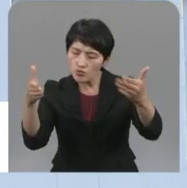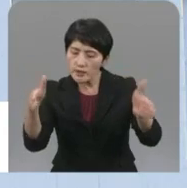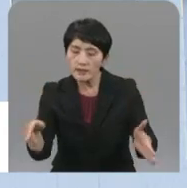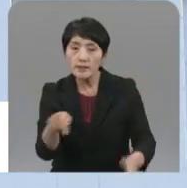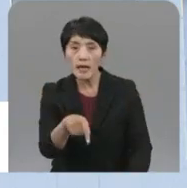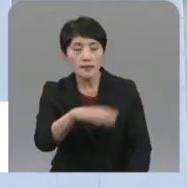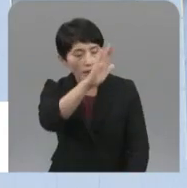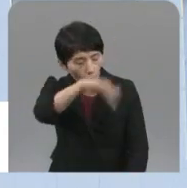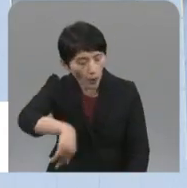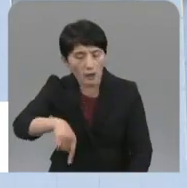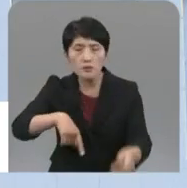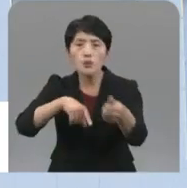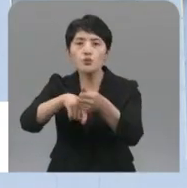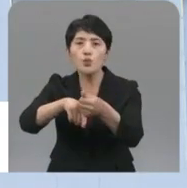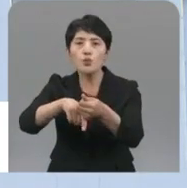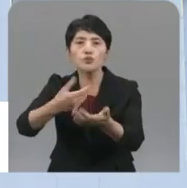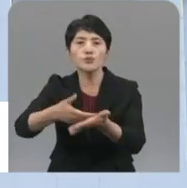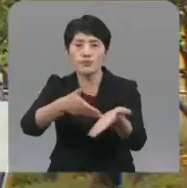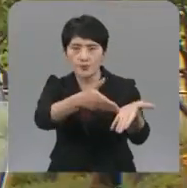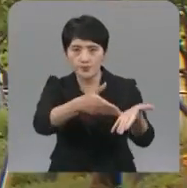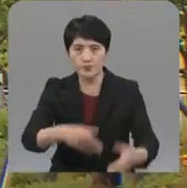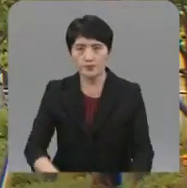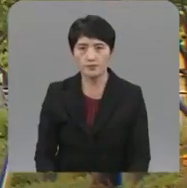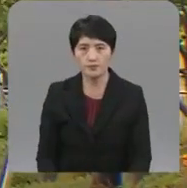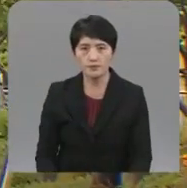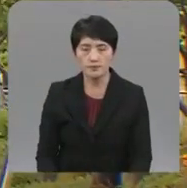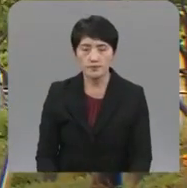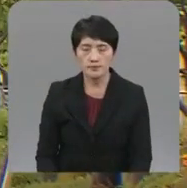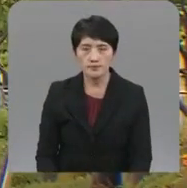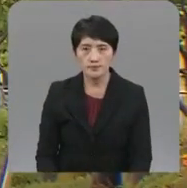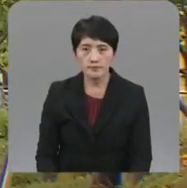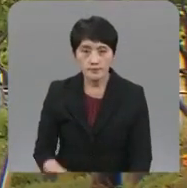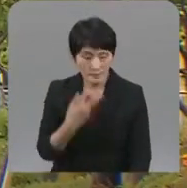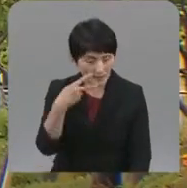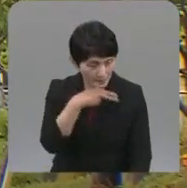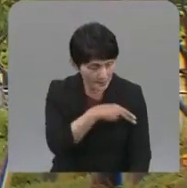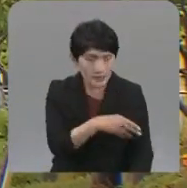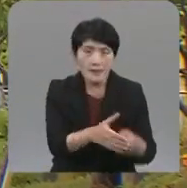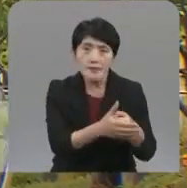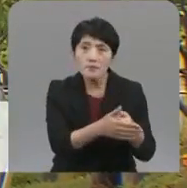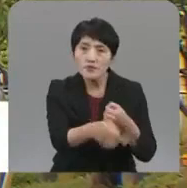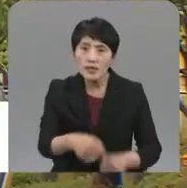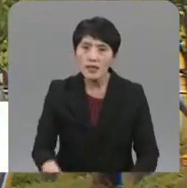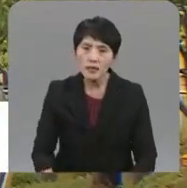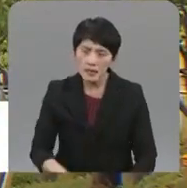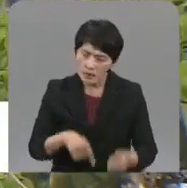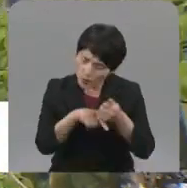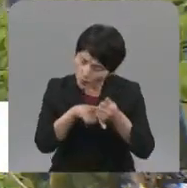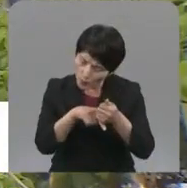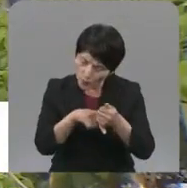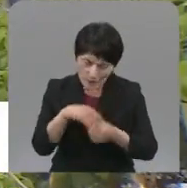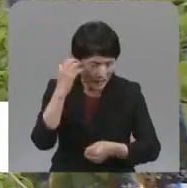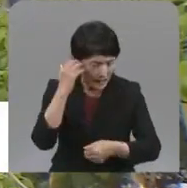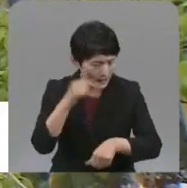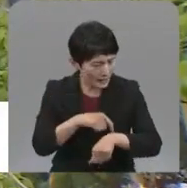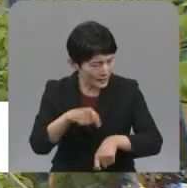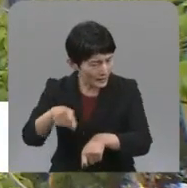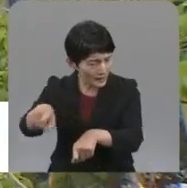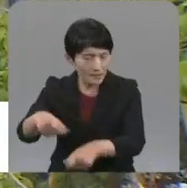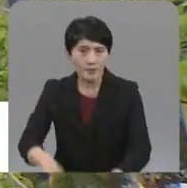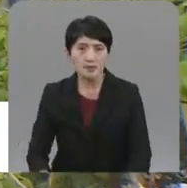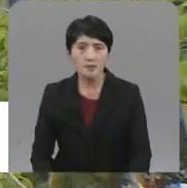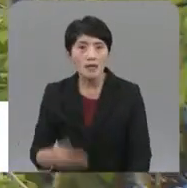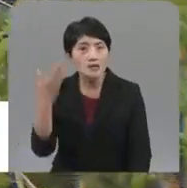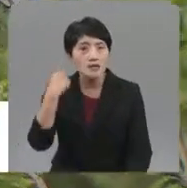долларов 5 млн пошли на реализацию проекта создания в Северной Кореи умной фермы изначально